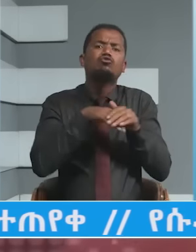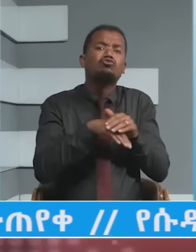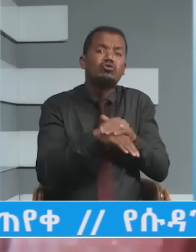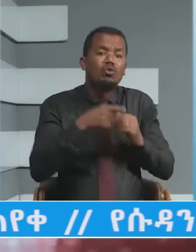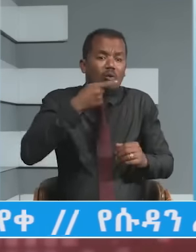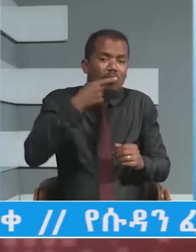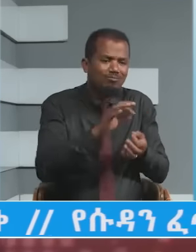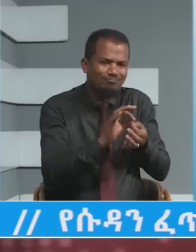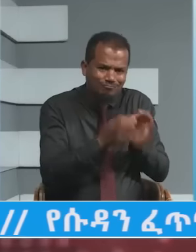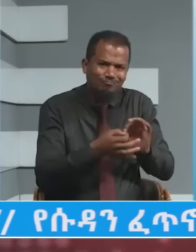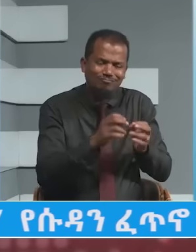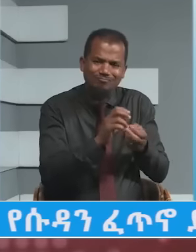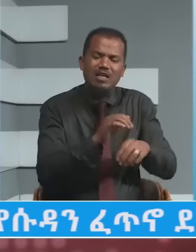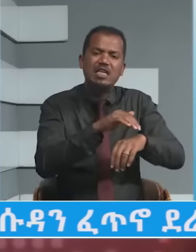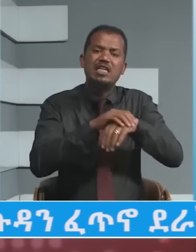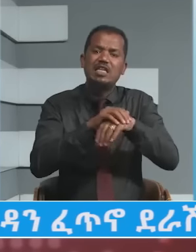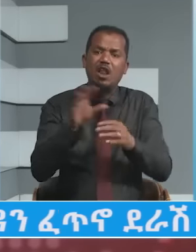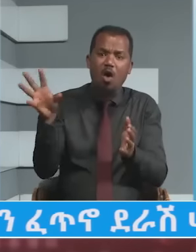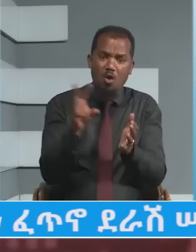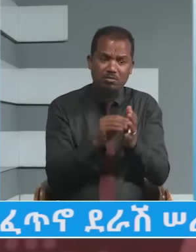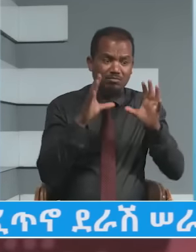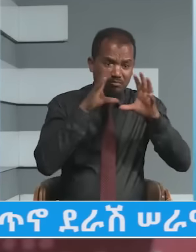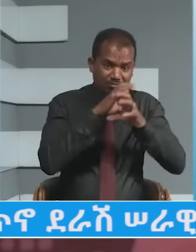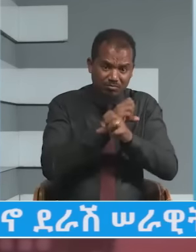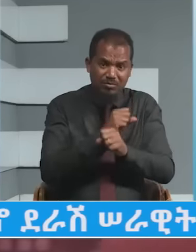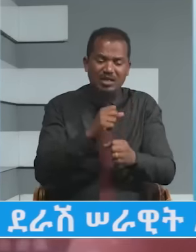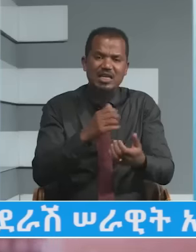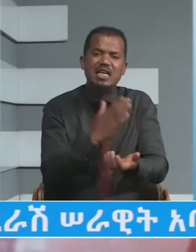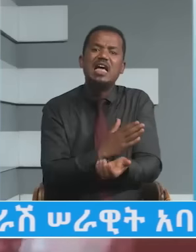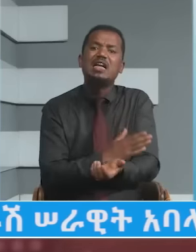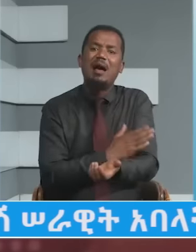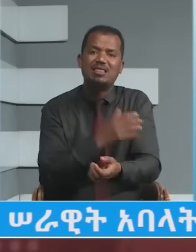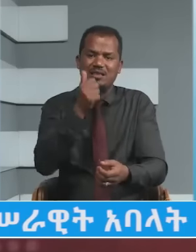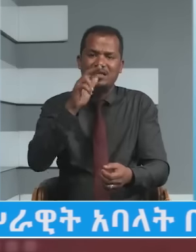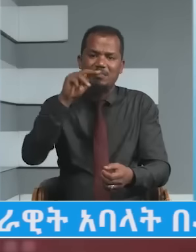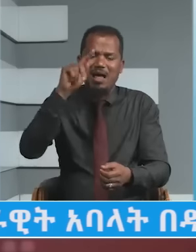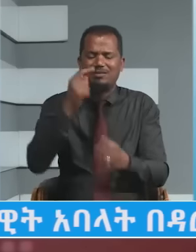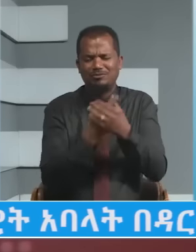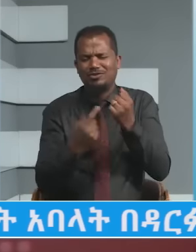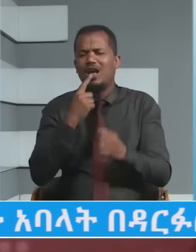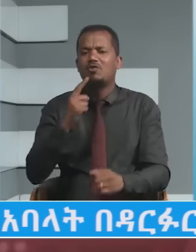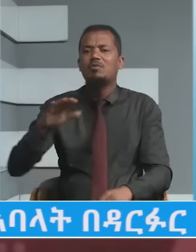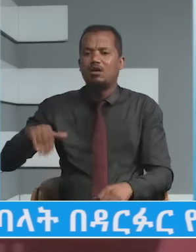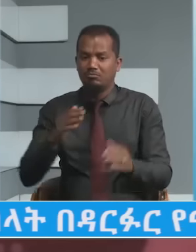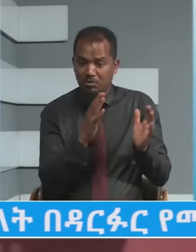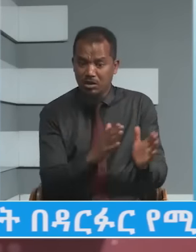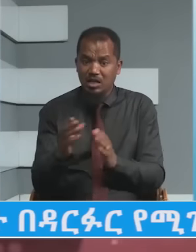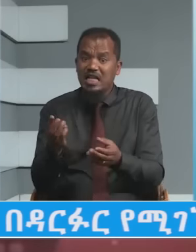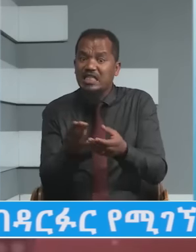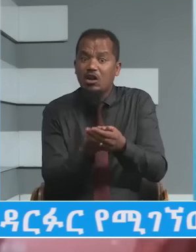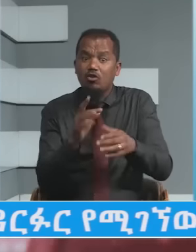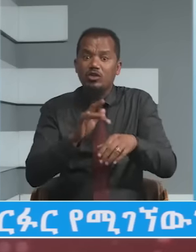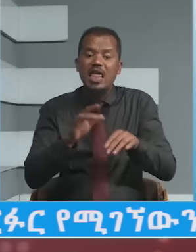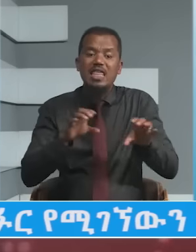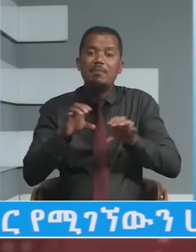ቋንቋዎች መተርጎም የተጀመረ ሲሆን የእንግሊዘኛው ቅጂ ተጠናቆ እርማት ብቻ እንደሚቀረው ተገልጿል። በተዘጋጁ